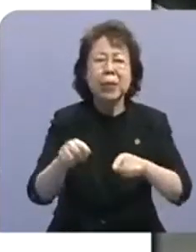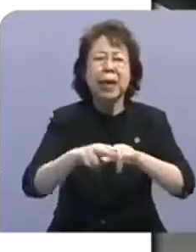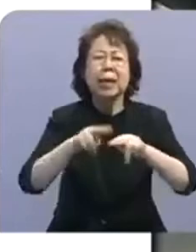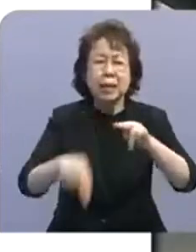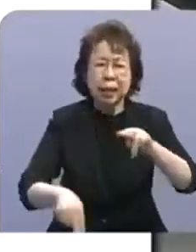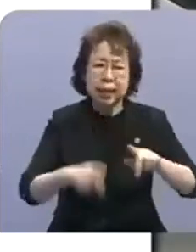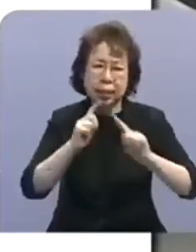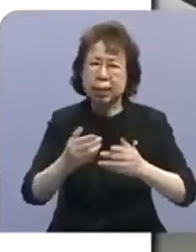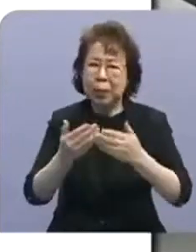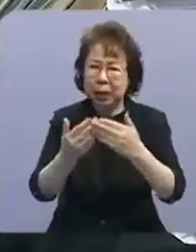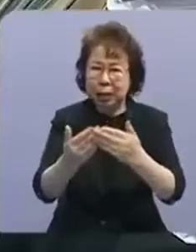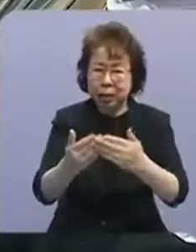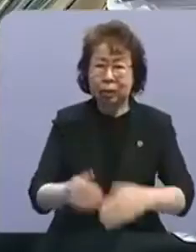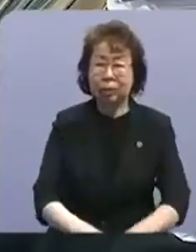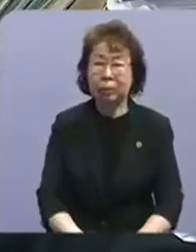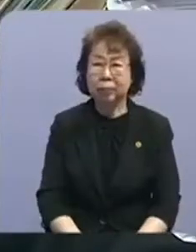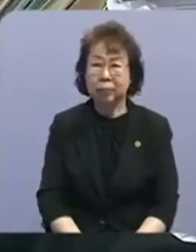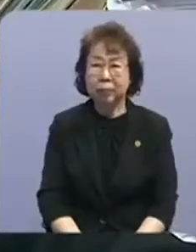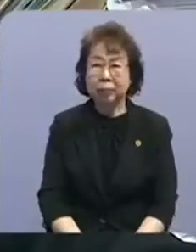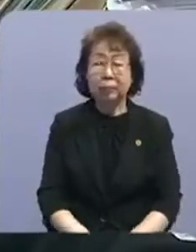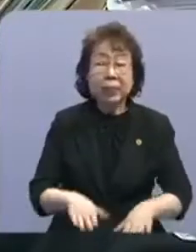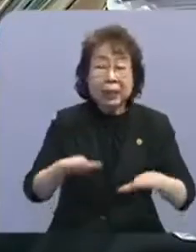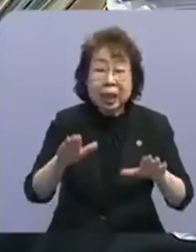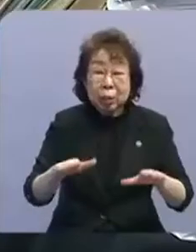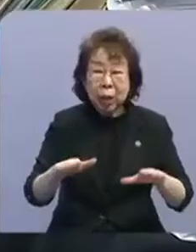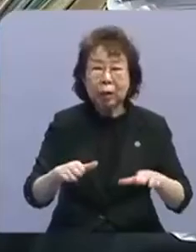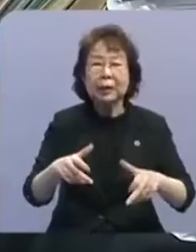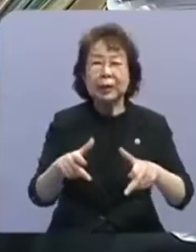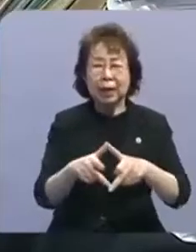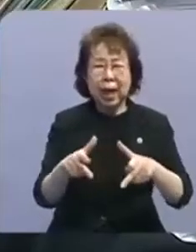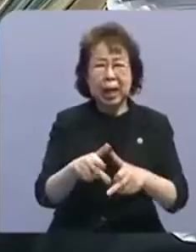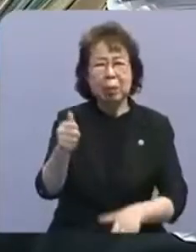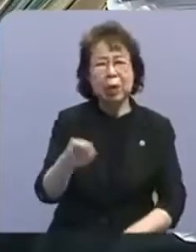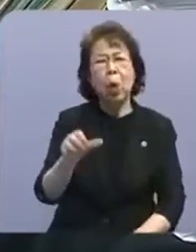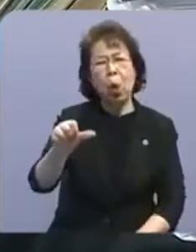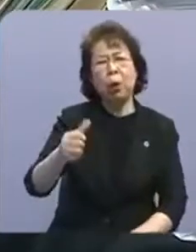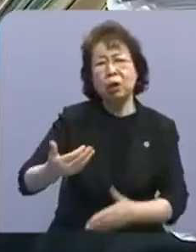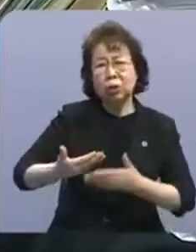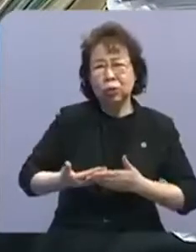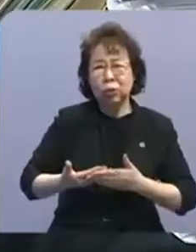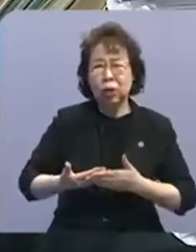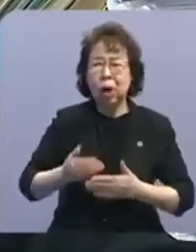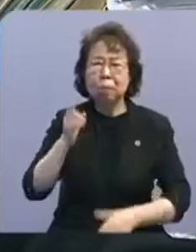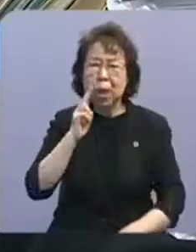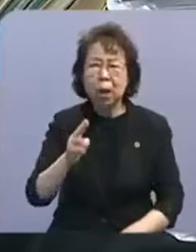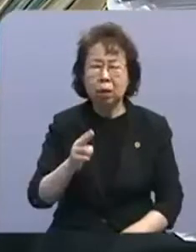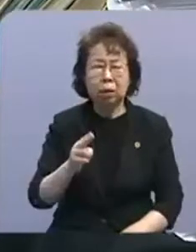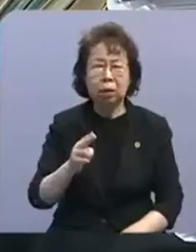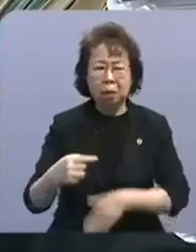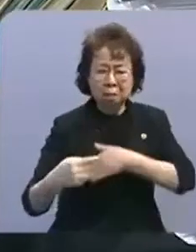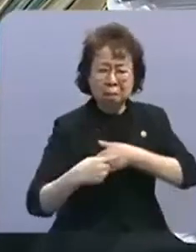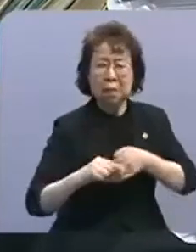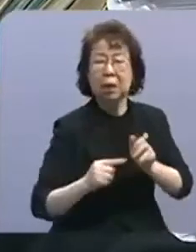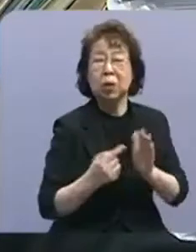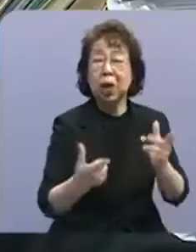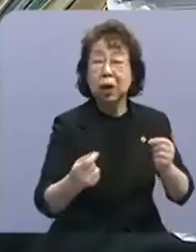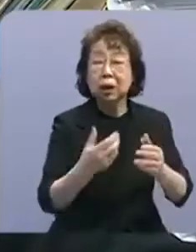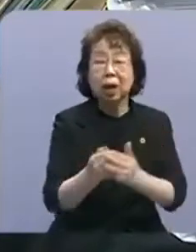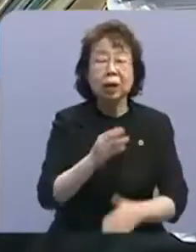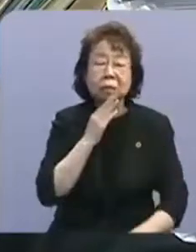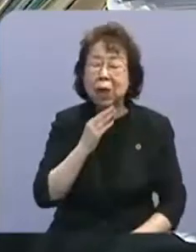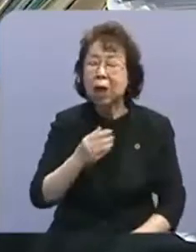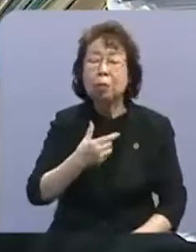냈습니다 5번의 장애 여성을 배치했다는 것은 정말 생색내기 줘 그것을 원했던 게